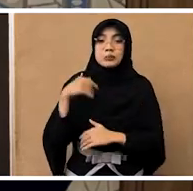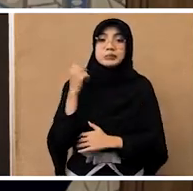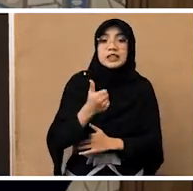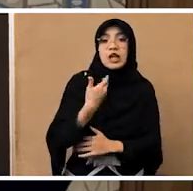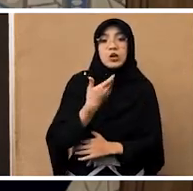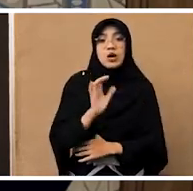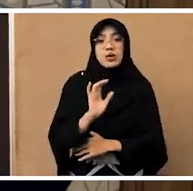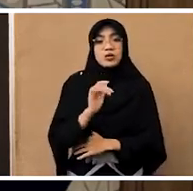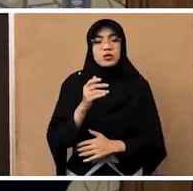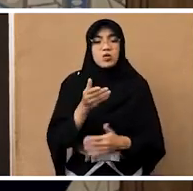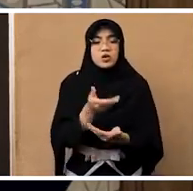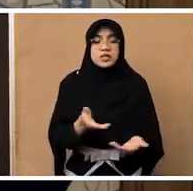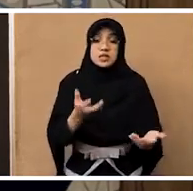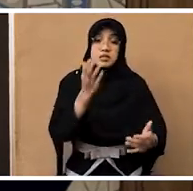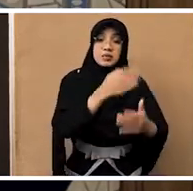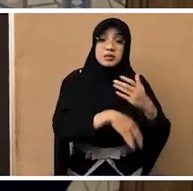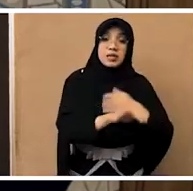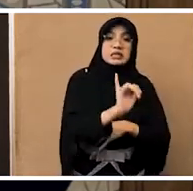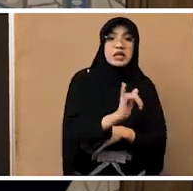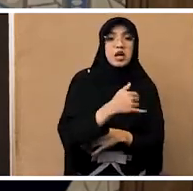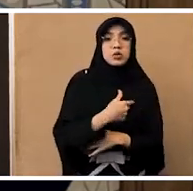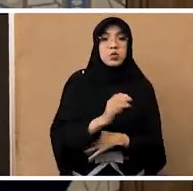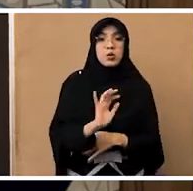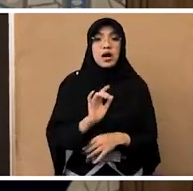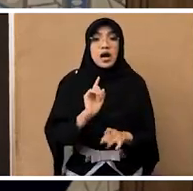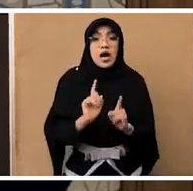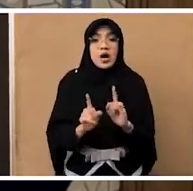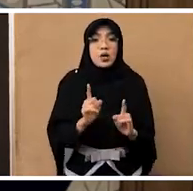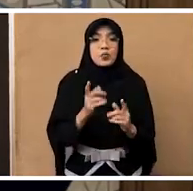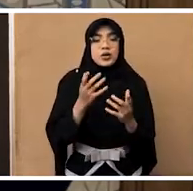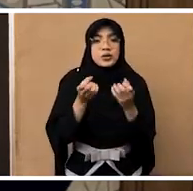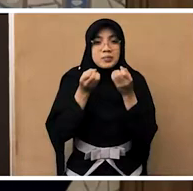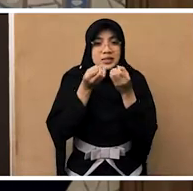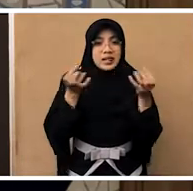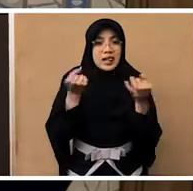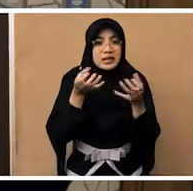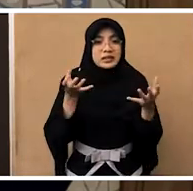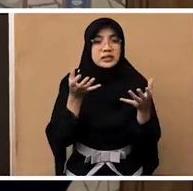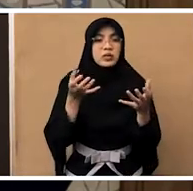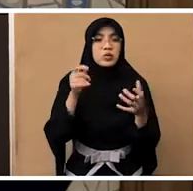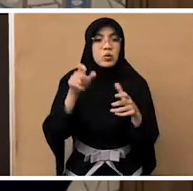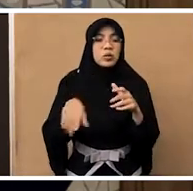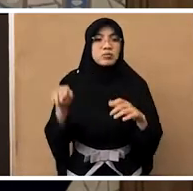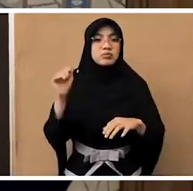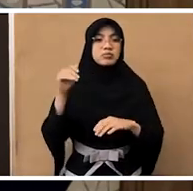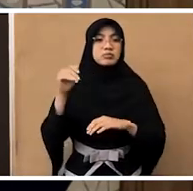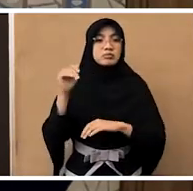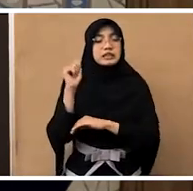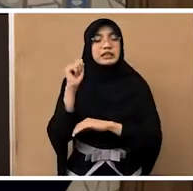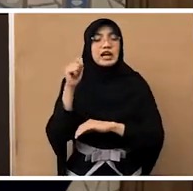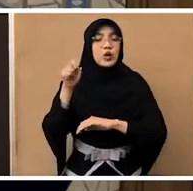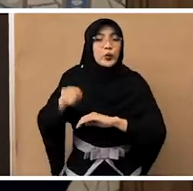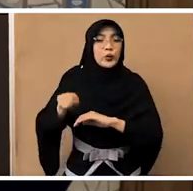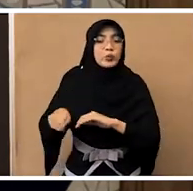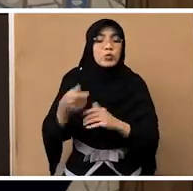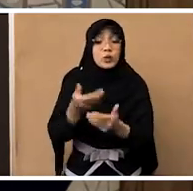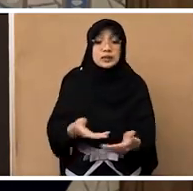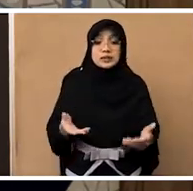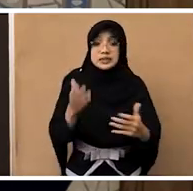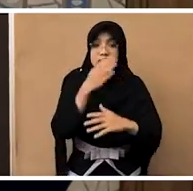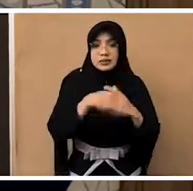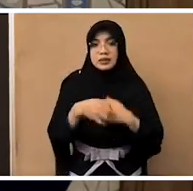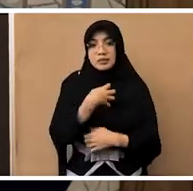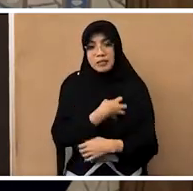enggak terlepas kondisinya disabilitas atau enggak kalaupun buat gambaran gitu ya buat aparat penegak hukum salah satu kondisinya adalah kondisi